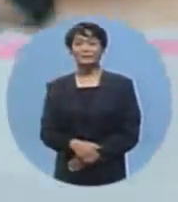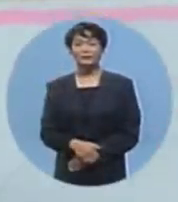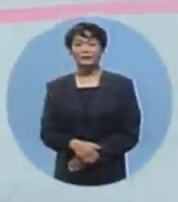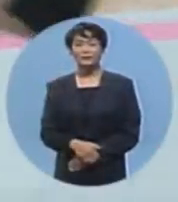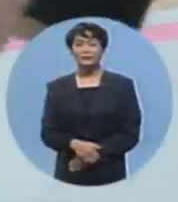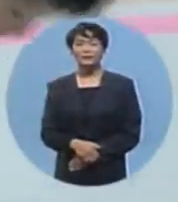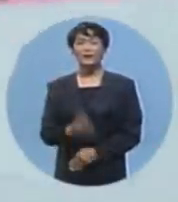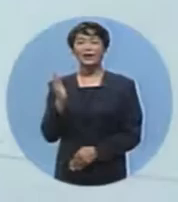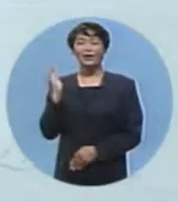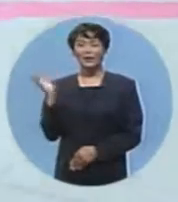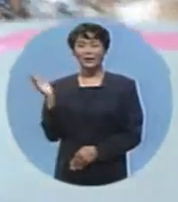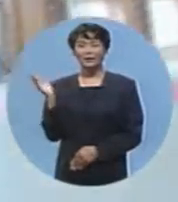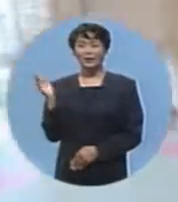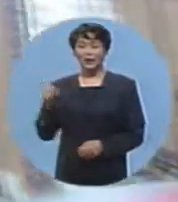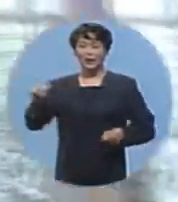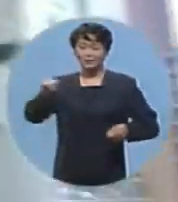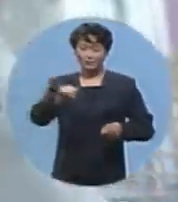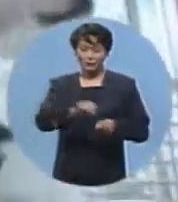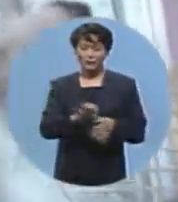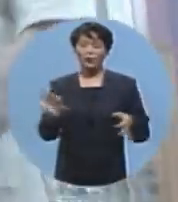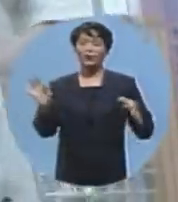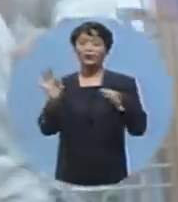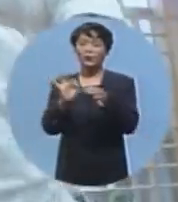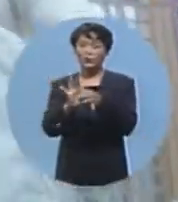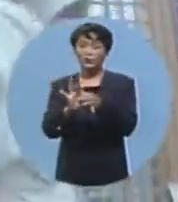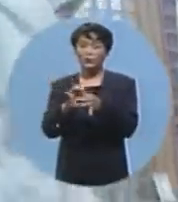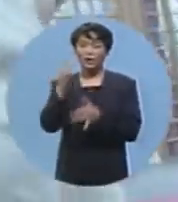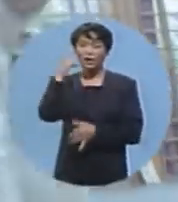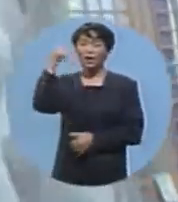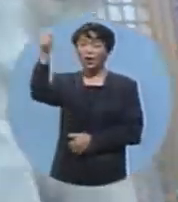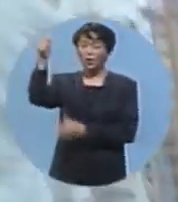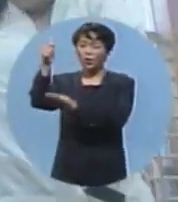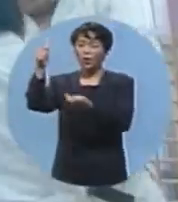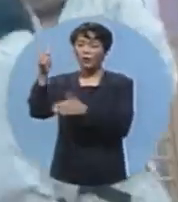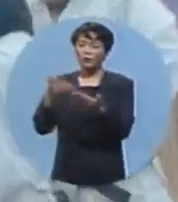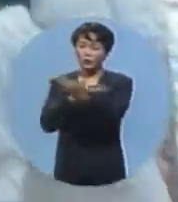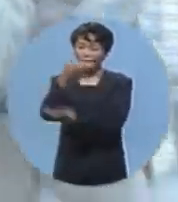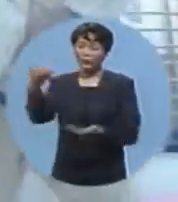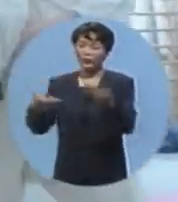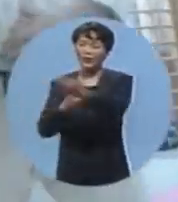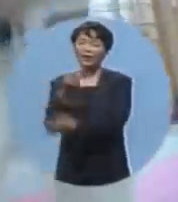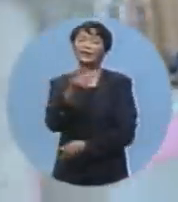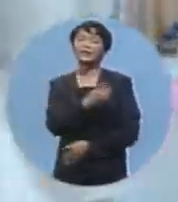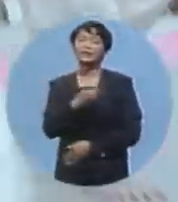こうやってね、武道を通して親子の触れ合いができるってのもなかなかいいですよね。